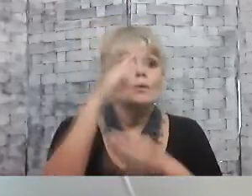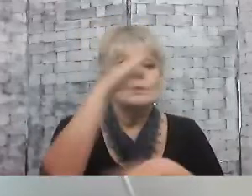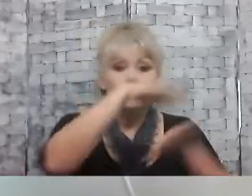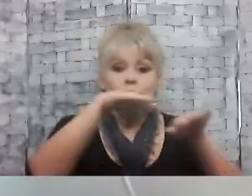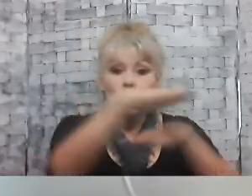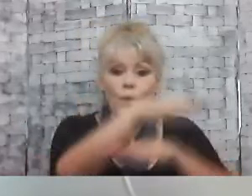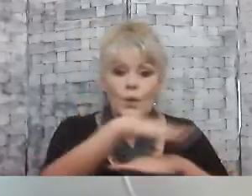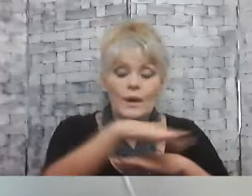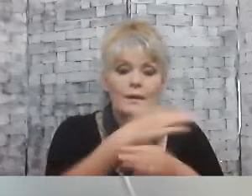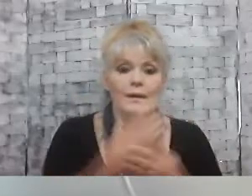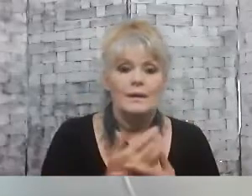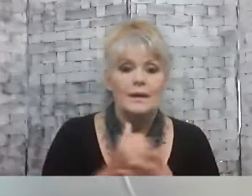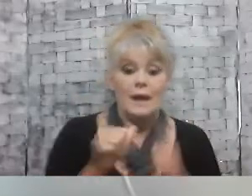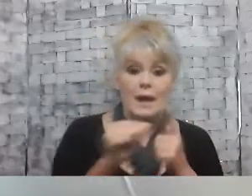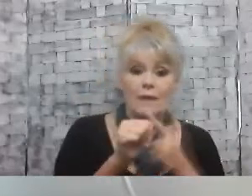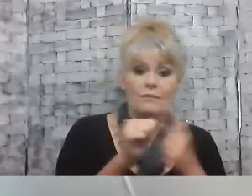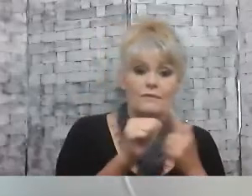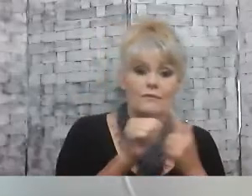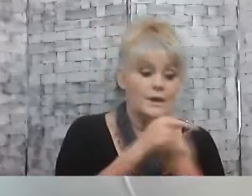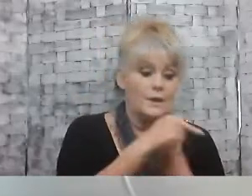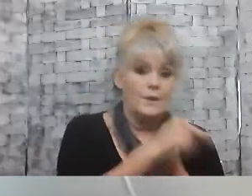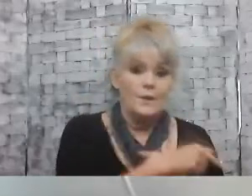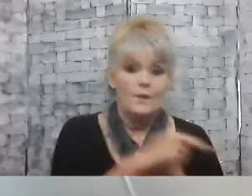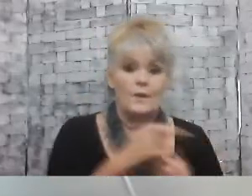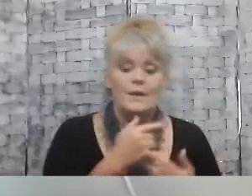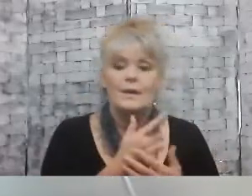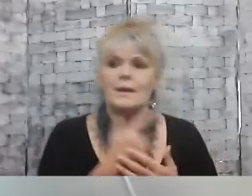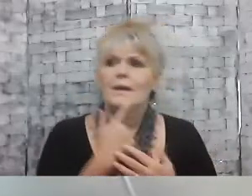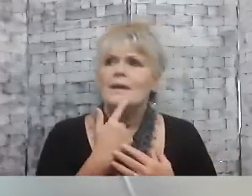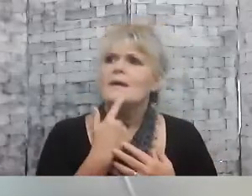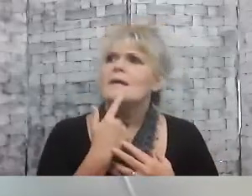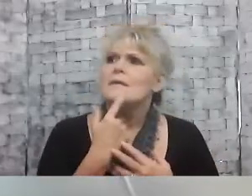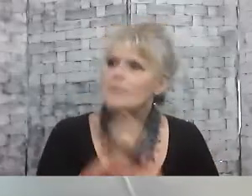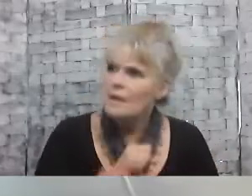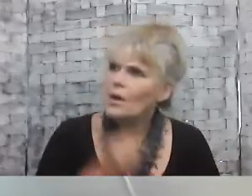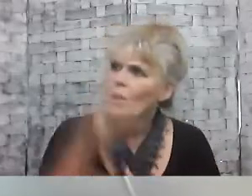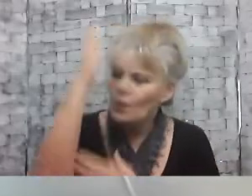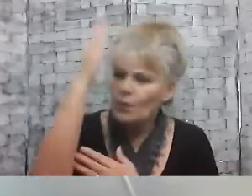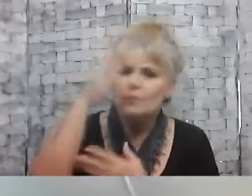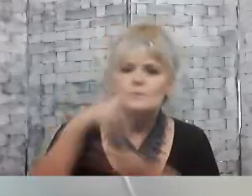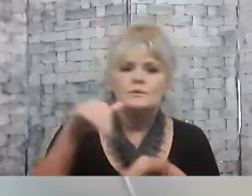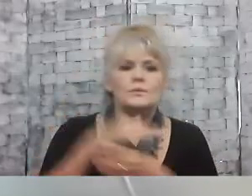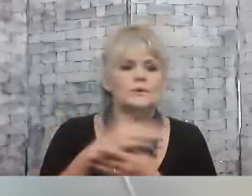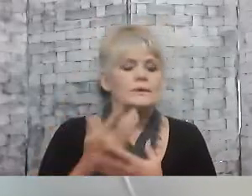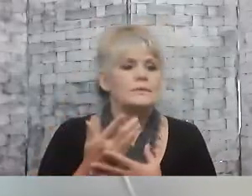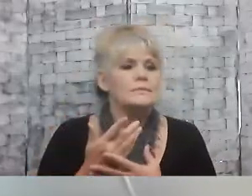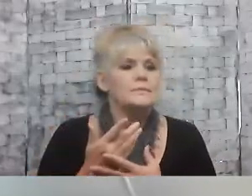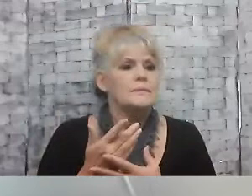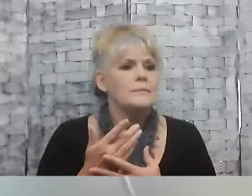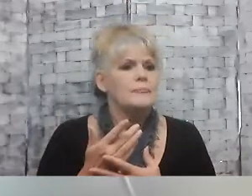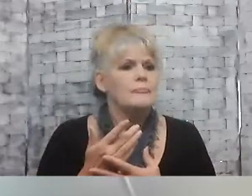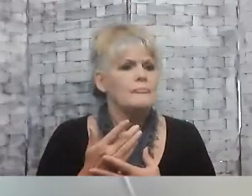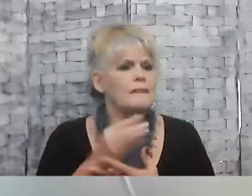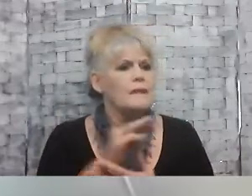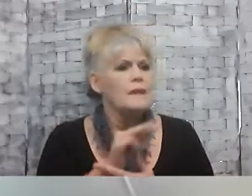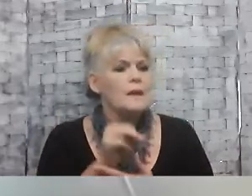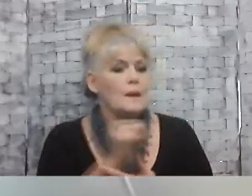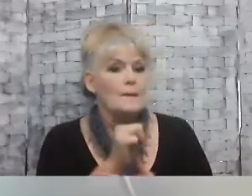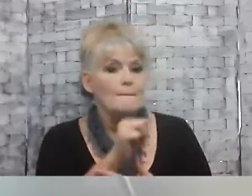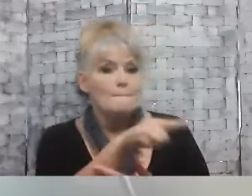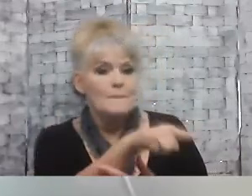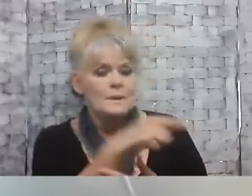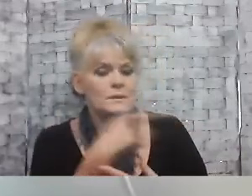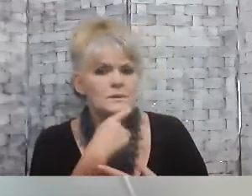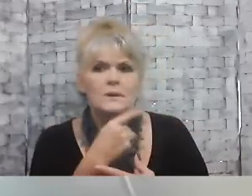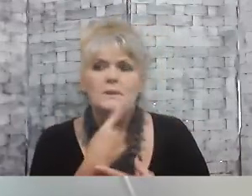Oor Godse koninkryk. Koninkryk van God? En toen hy vir hulle gesê, hulle moet,